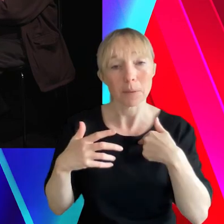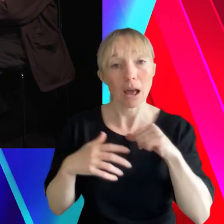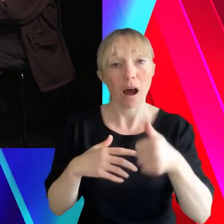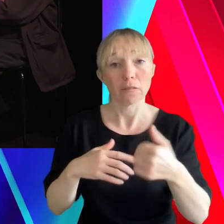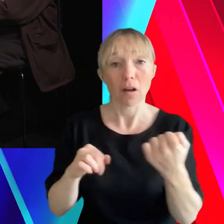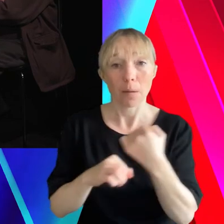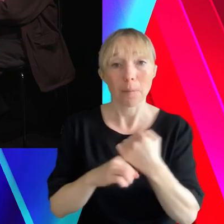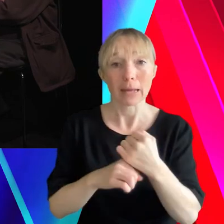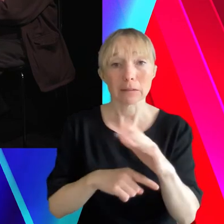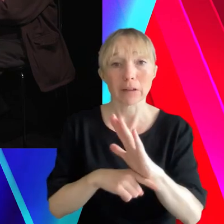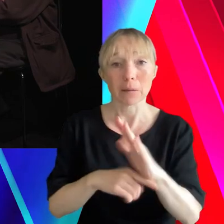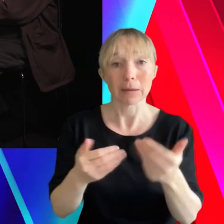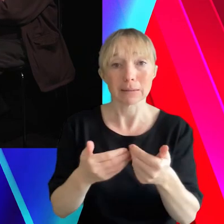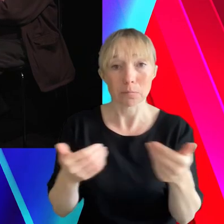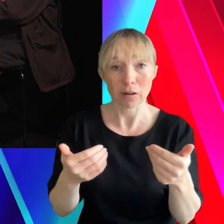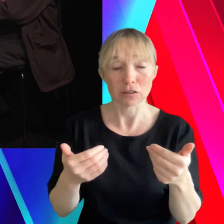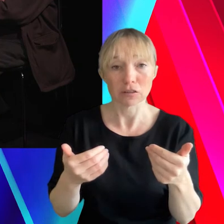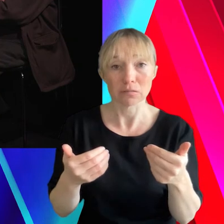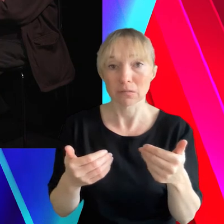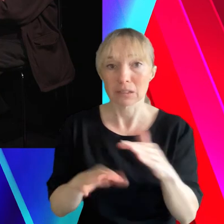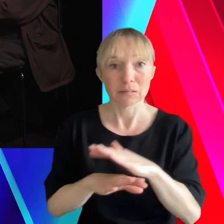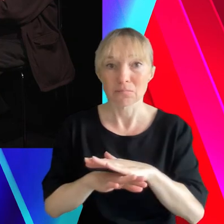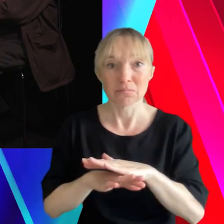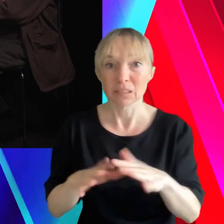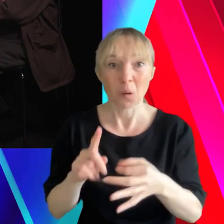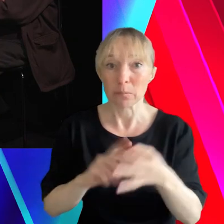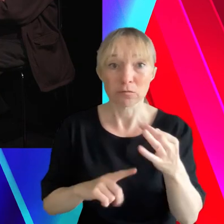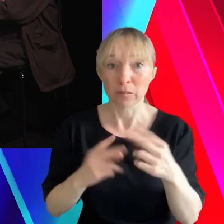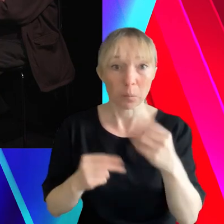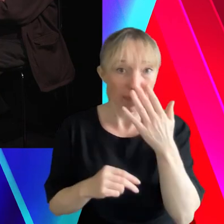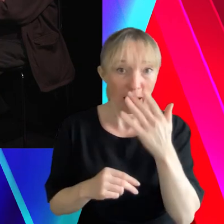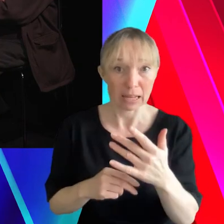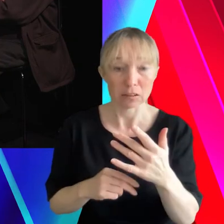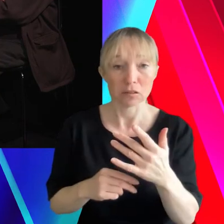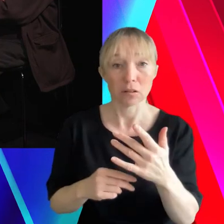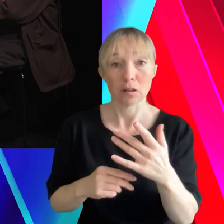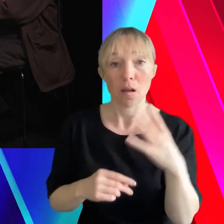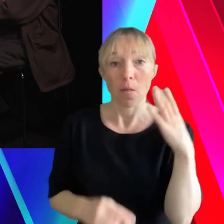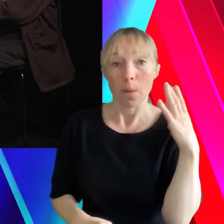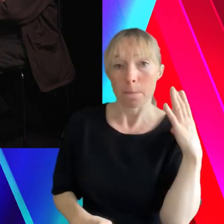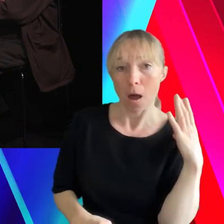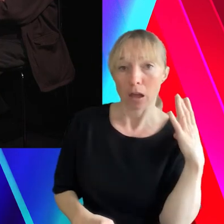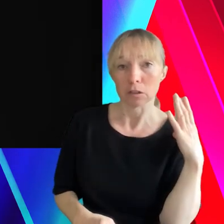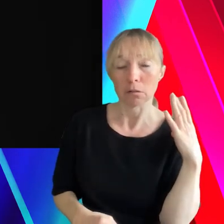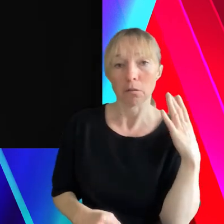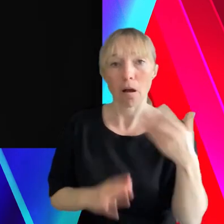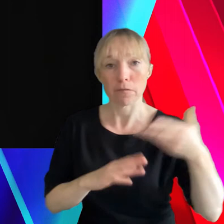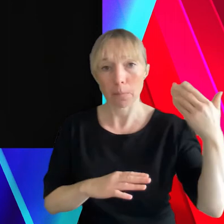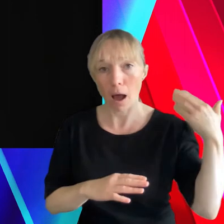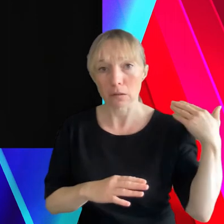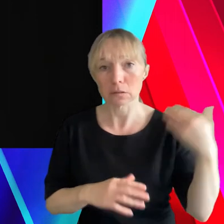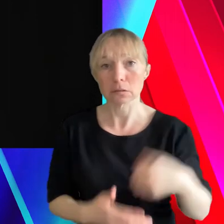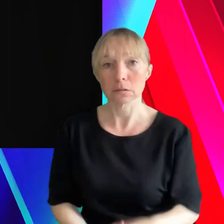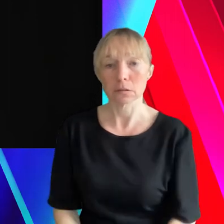it goes, it's not getting any better probably with age, is the burden of one's past. مثلا